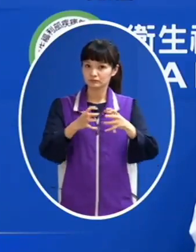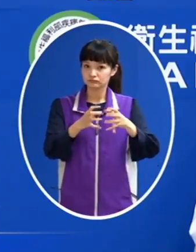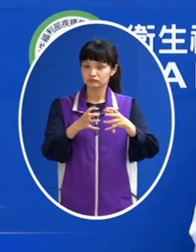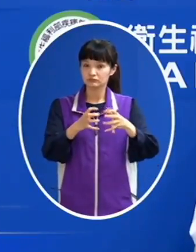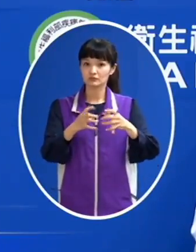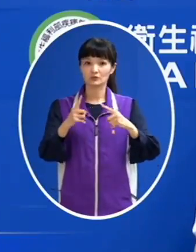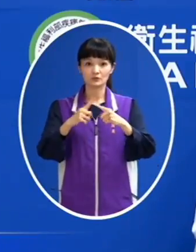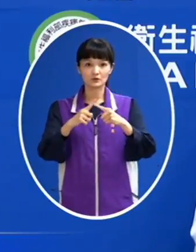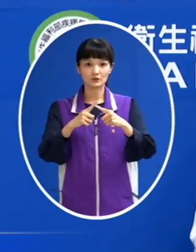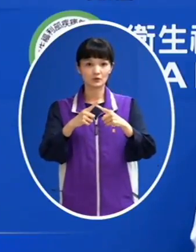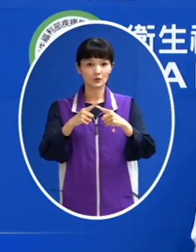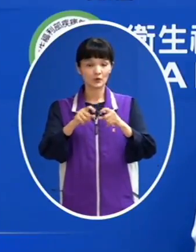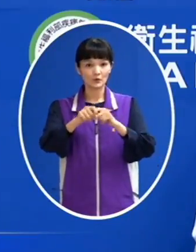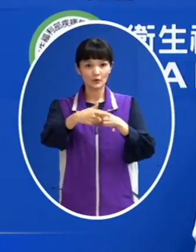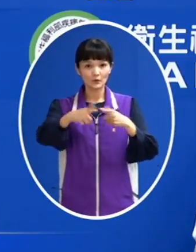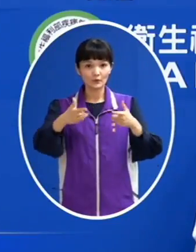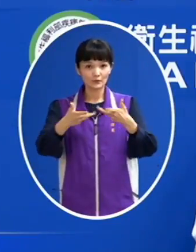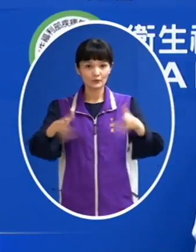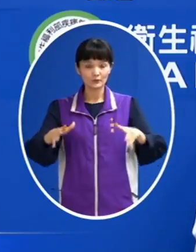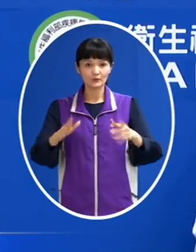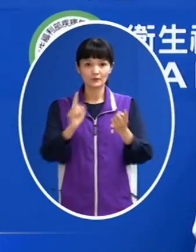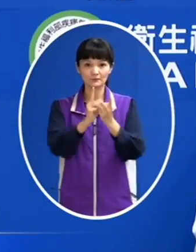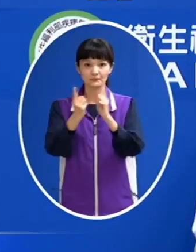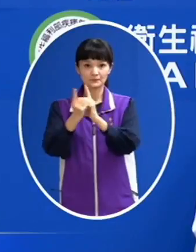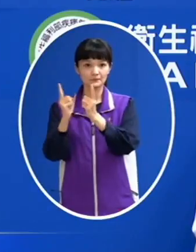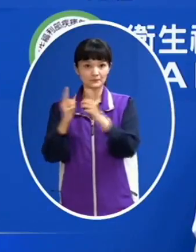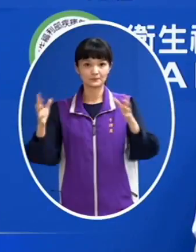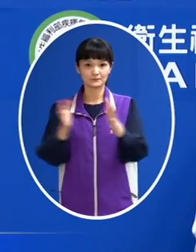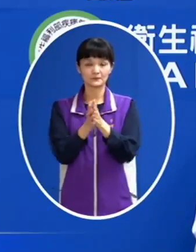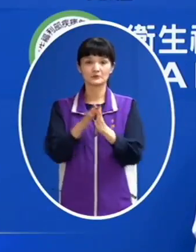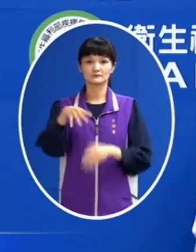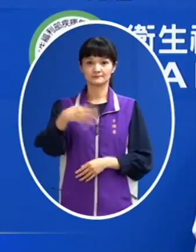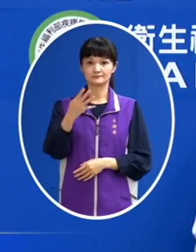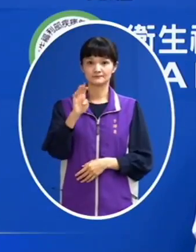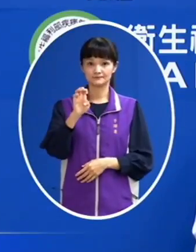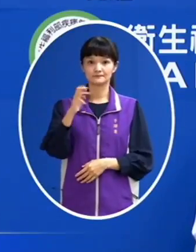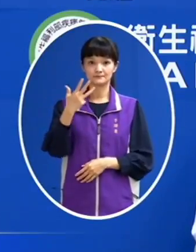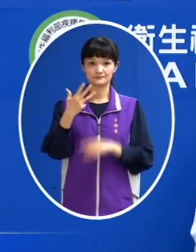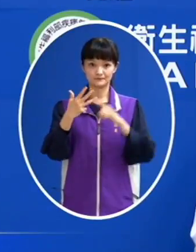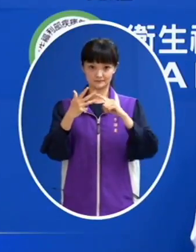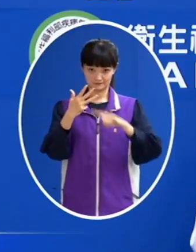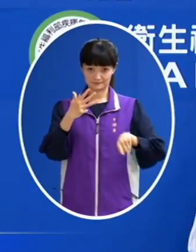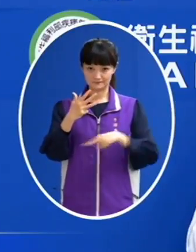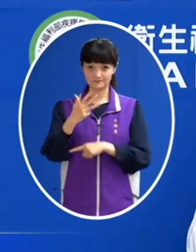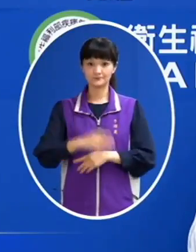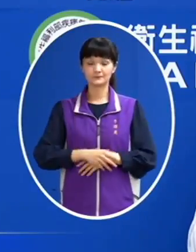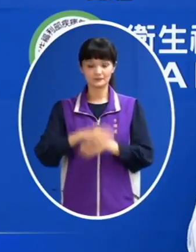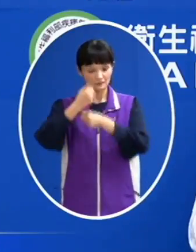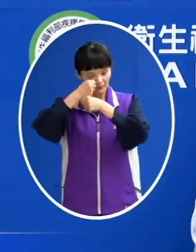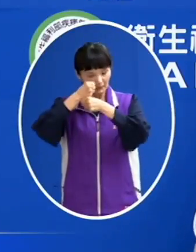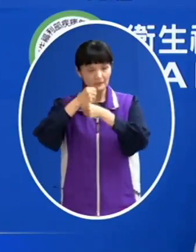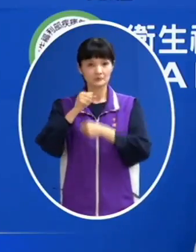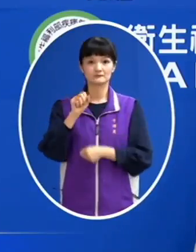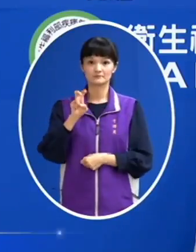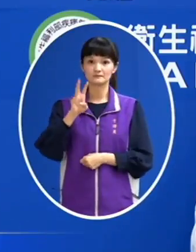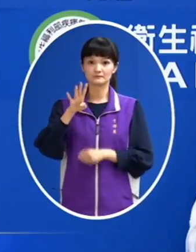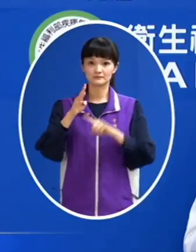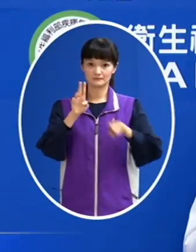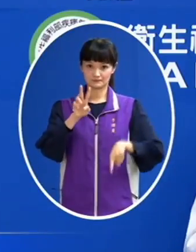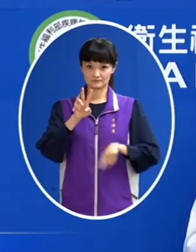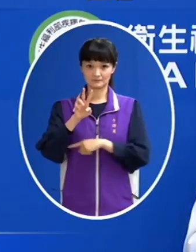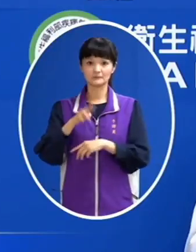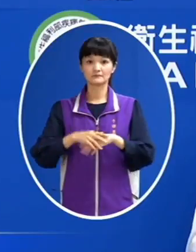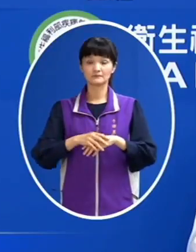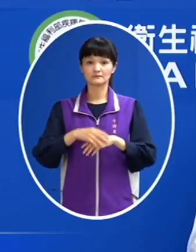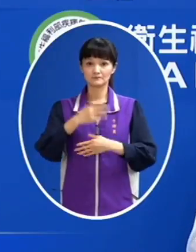多，那我们掌握接触者448人，那裁减24人，其中一人阳性，就刚刚